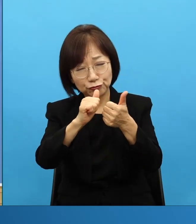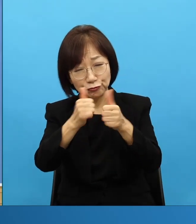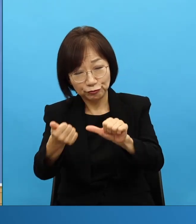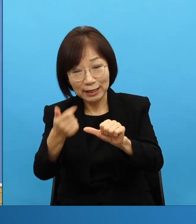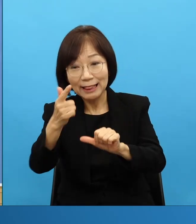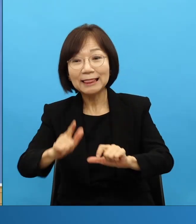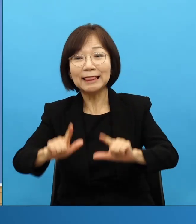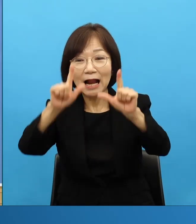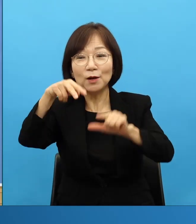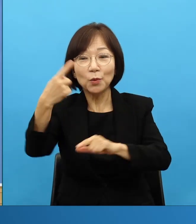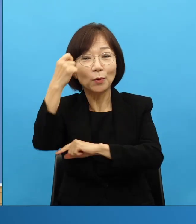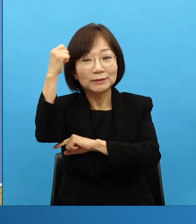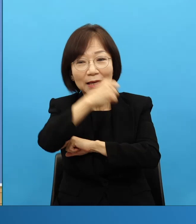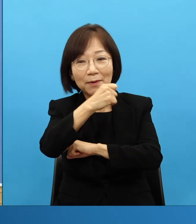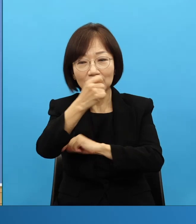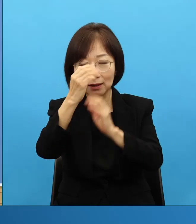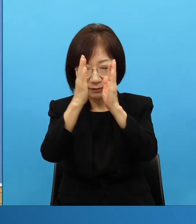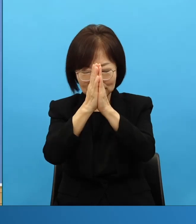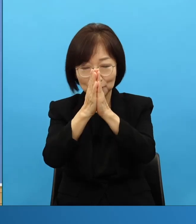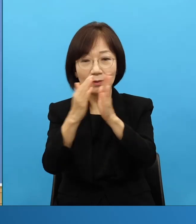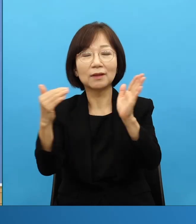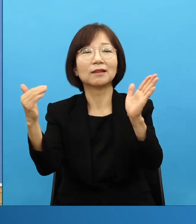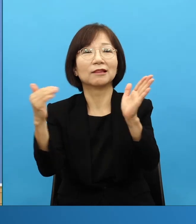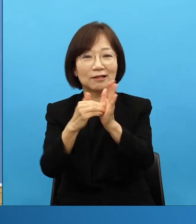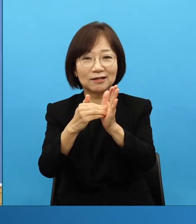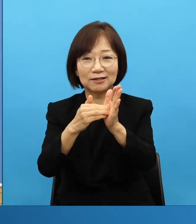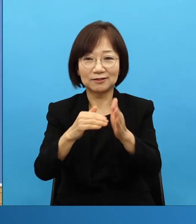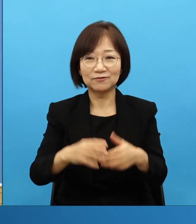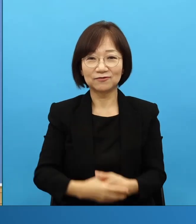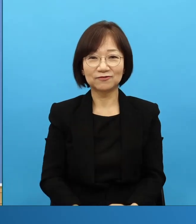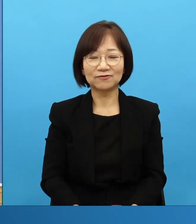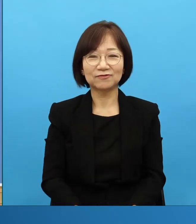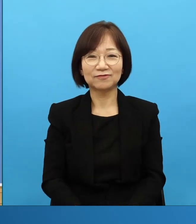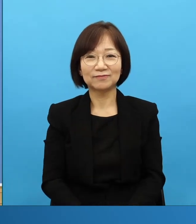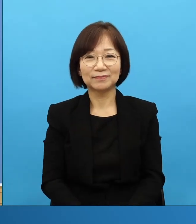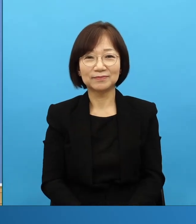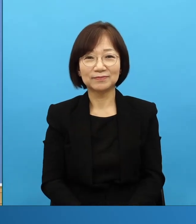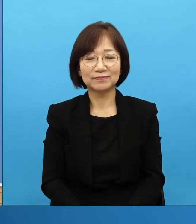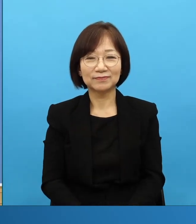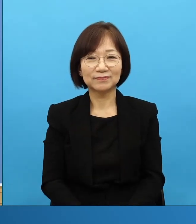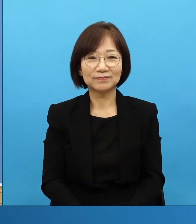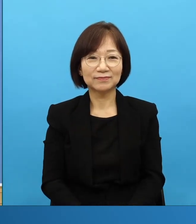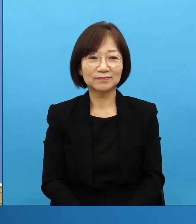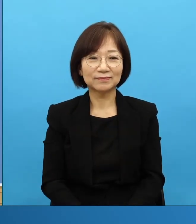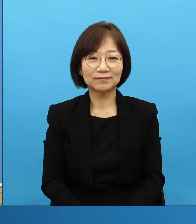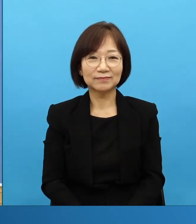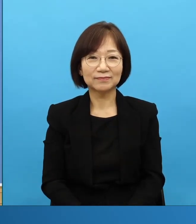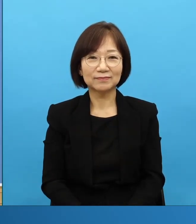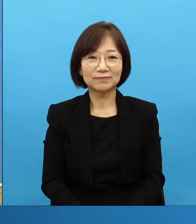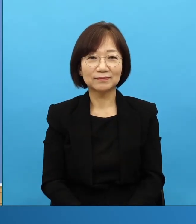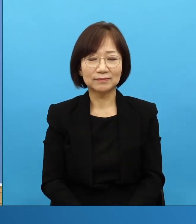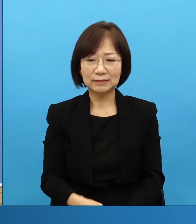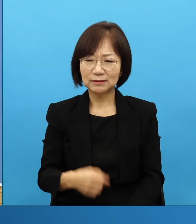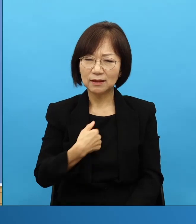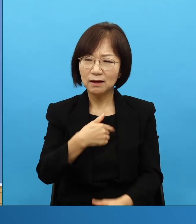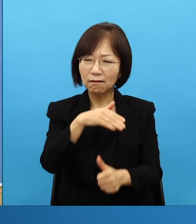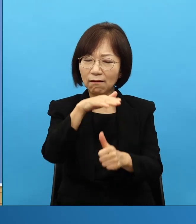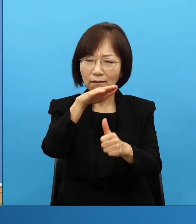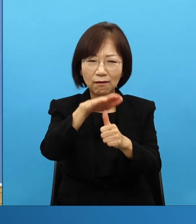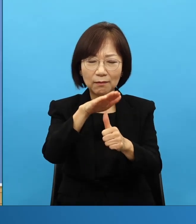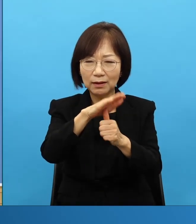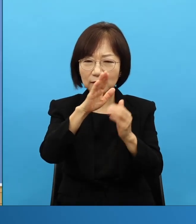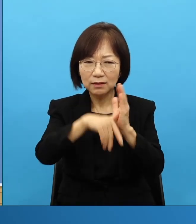she went to church to pray. 저는요 어릴 때 뭘 크면서 뭘 봤냐? 아 복음 가진 자의